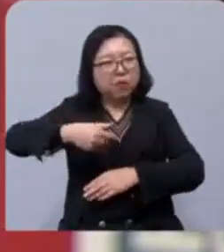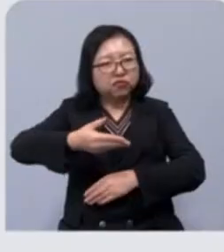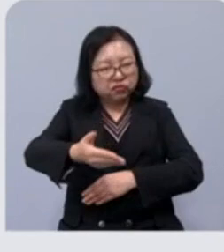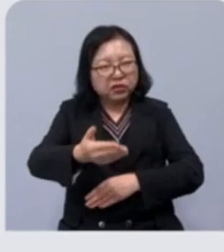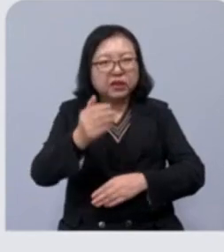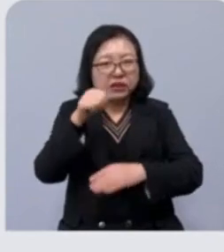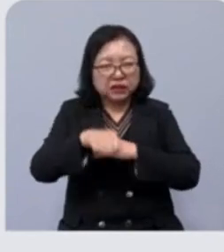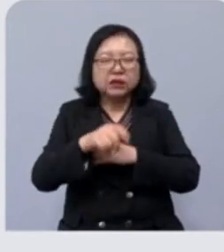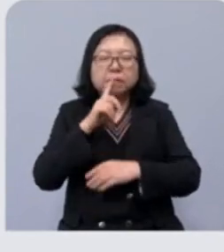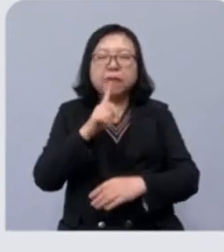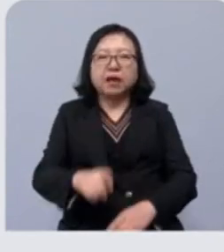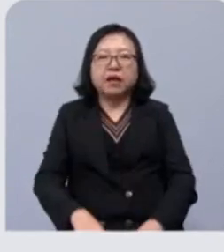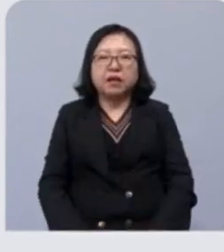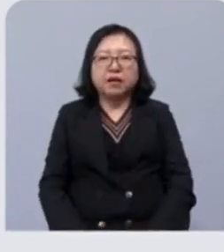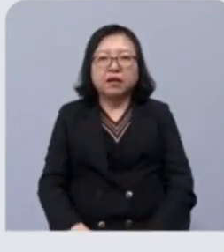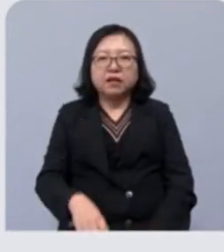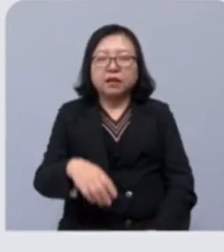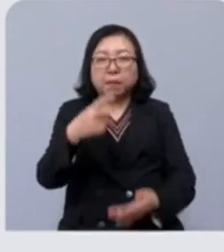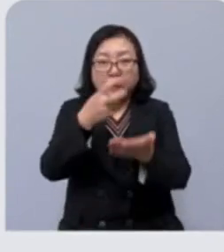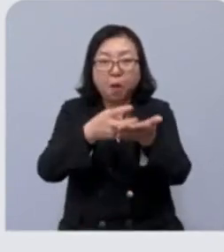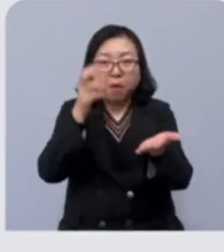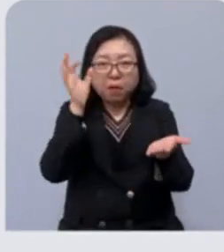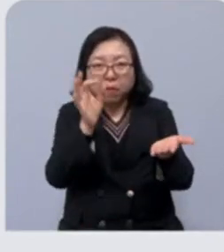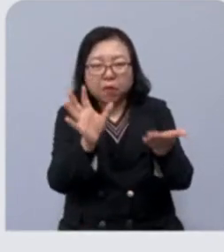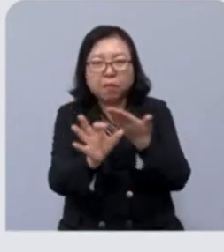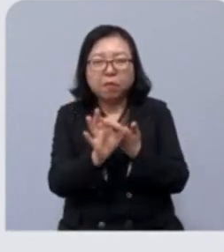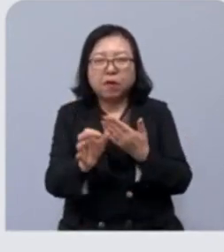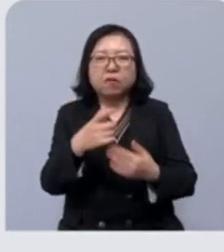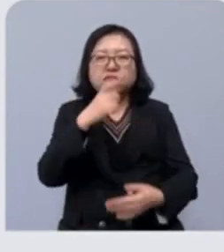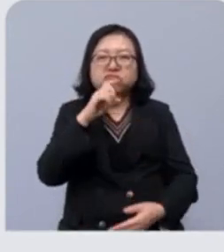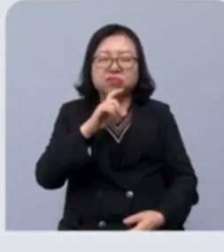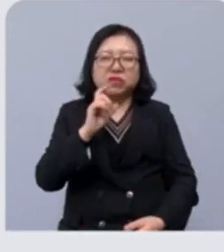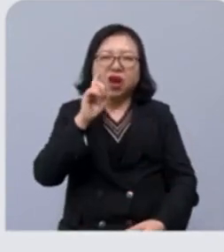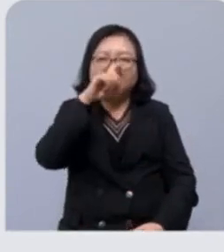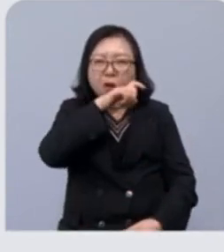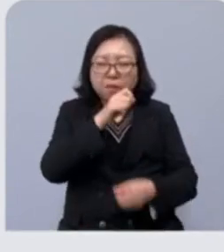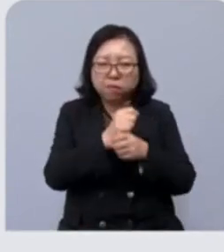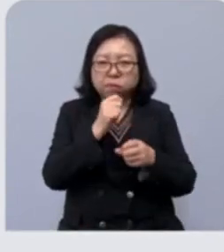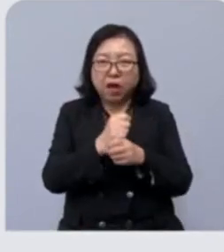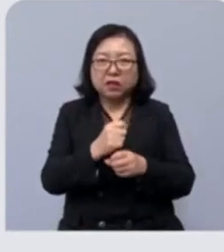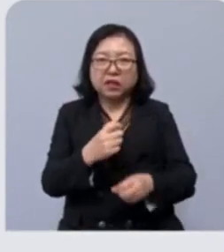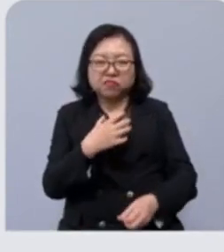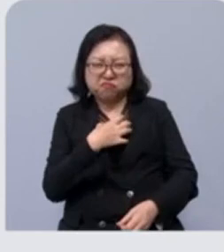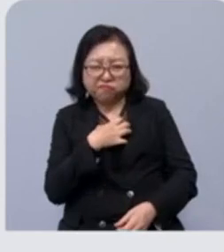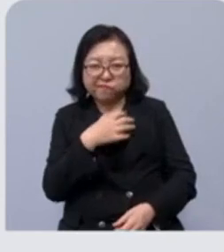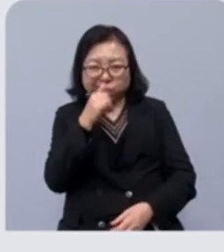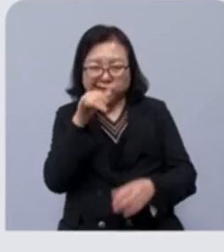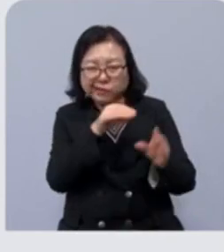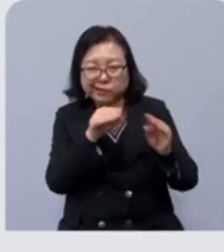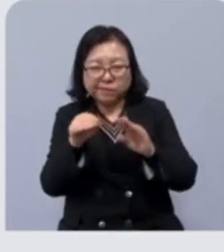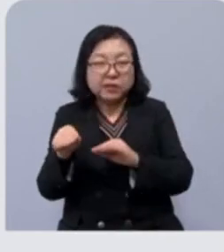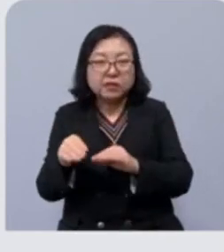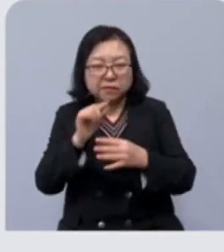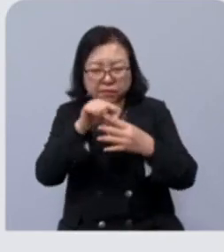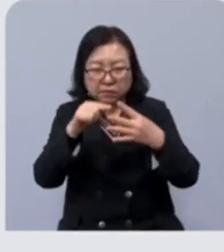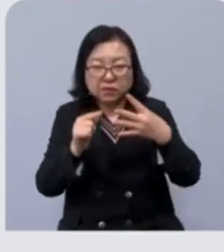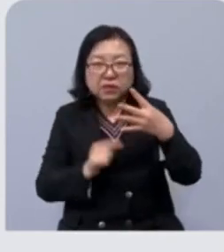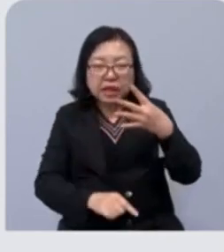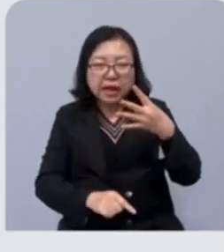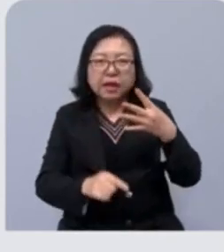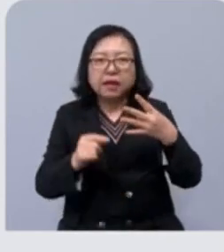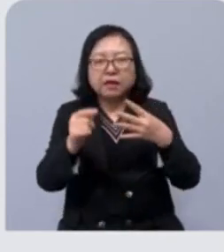해명했습니다 수도법에 명시된 상수원을 오염시킬 명백한 위험이 있는 금지 행위에 푸드 트럭이